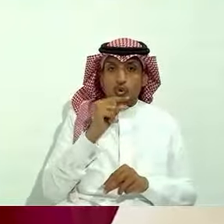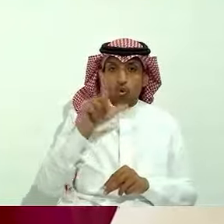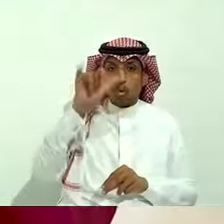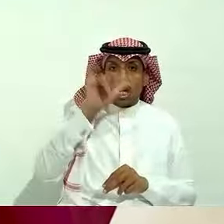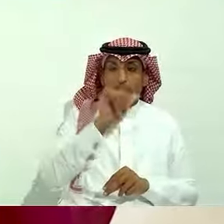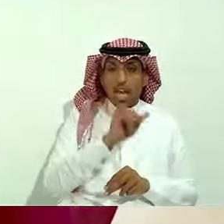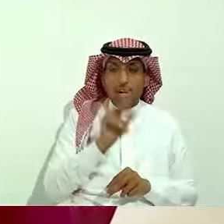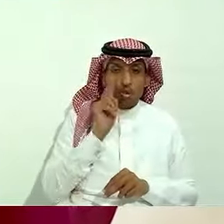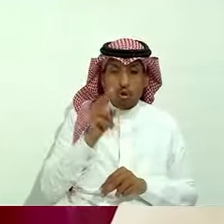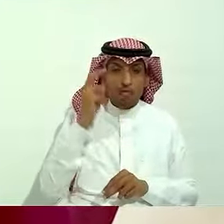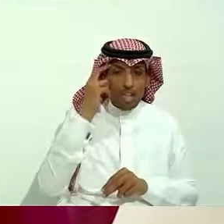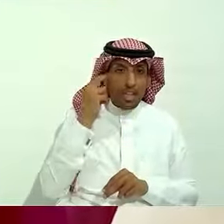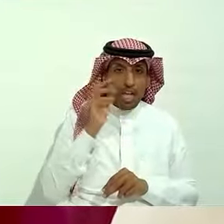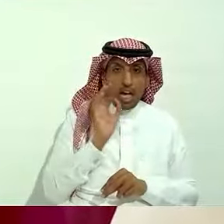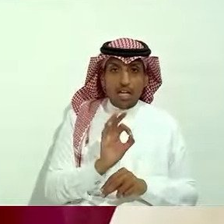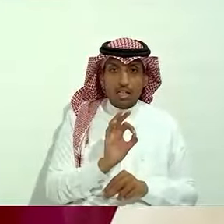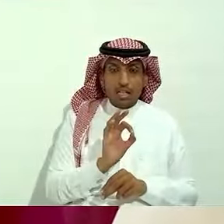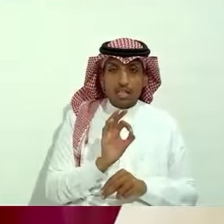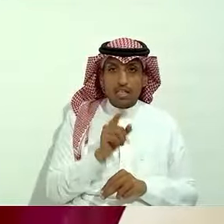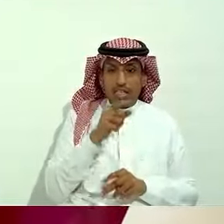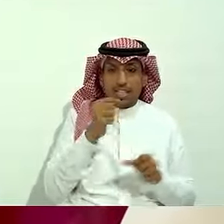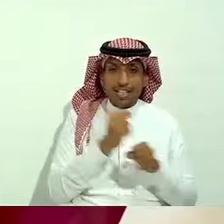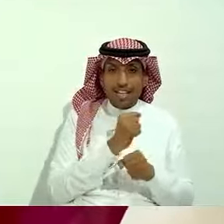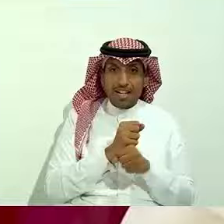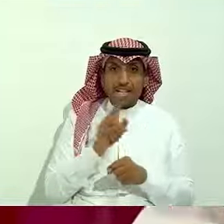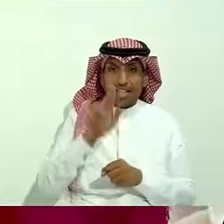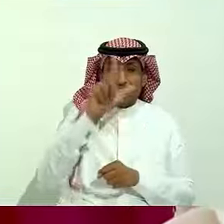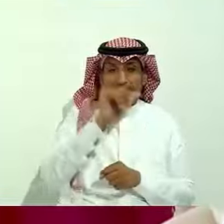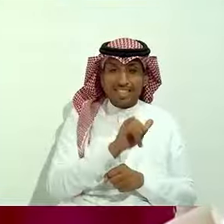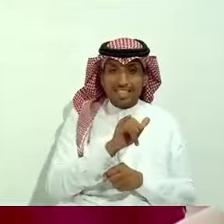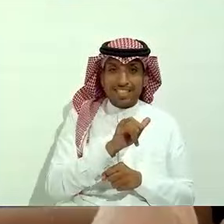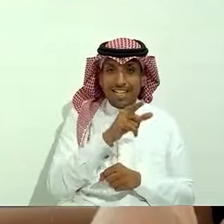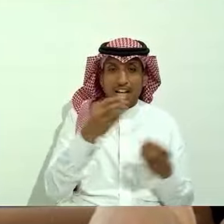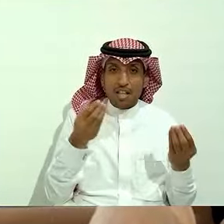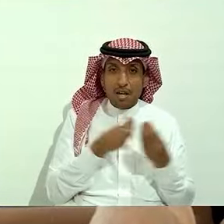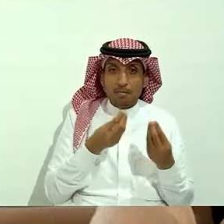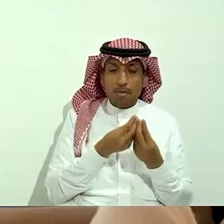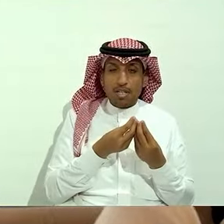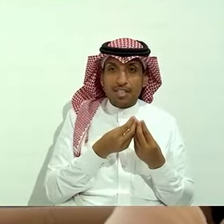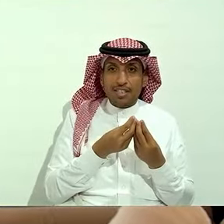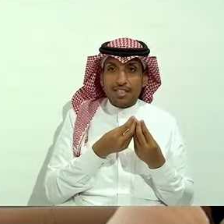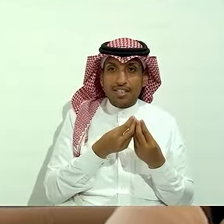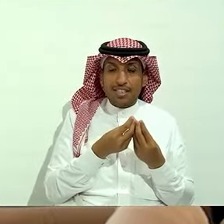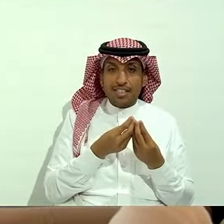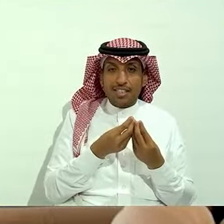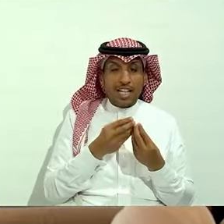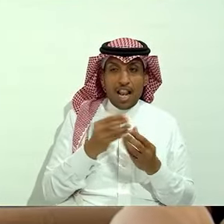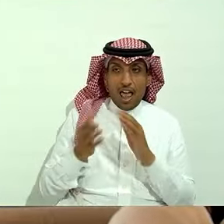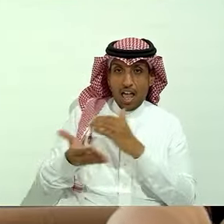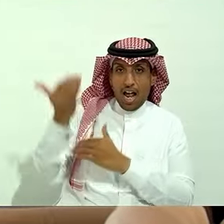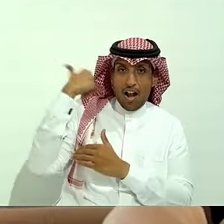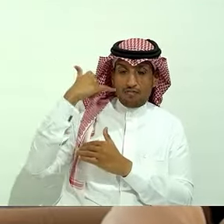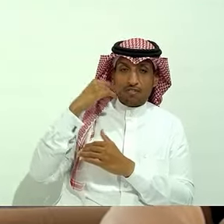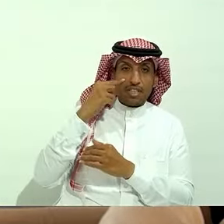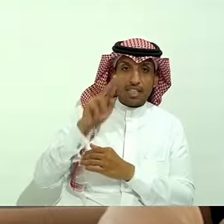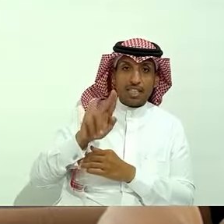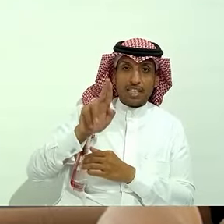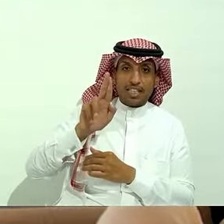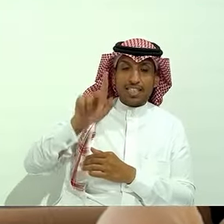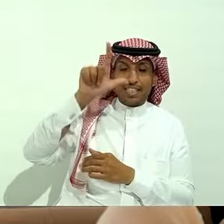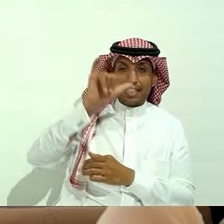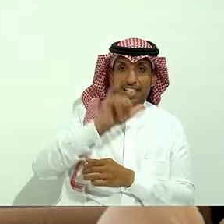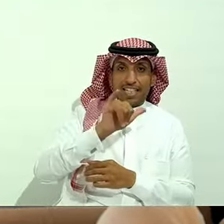يعني لما تشوفين الديزاين اللي هو ثوب التلي القطعه اللي تحته اللي قلتي لي من عنيزه ده ثوب التور؟ لا التلي اللي ورا التلي. القطعه اللي